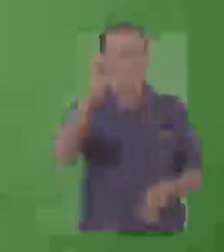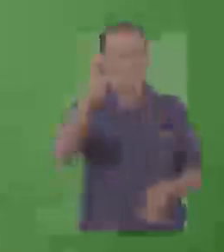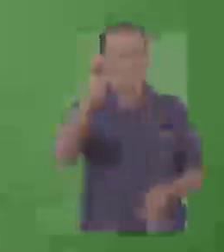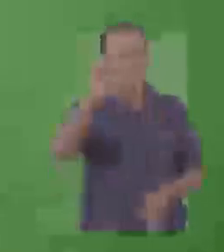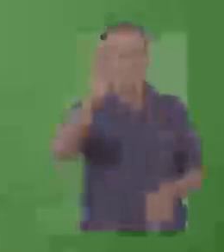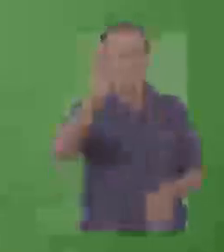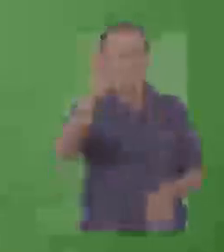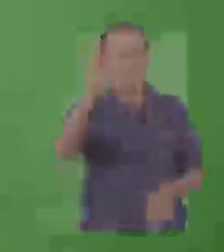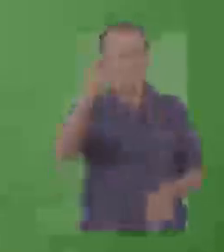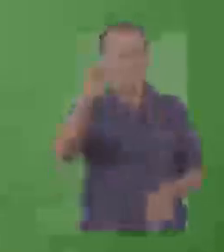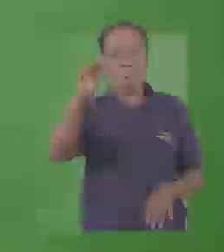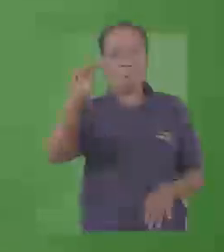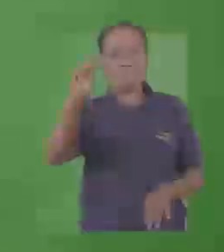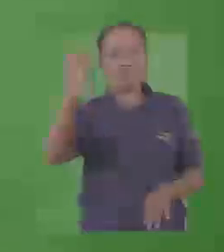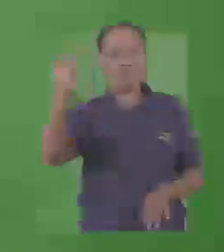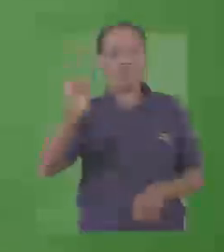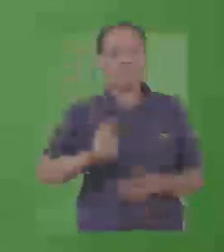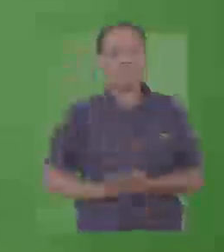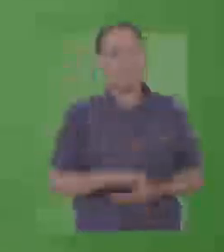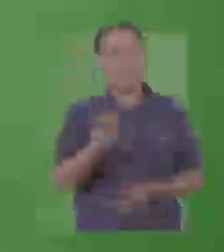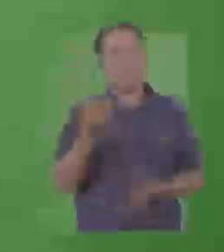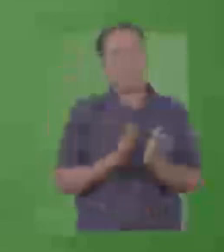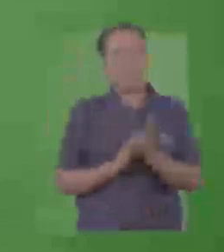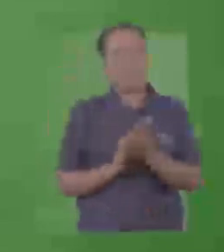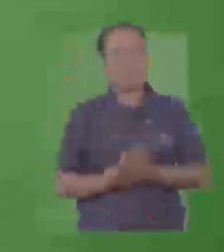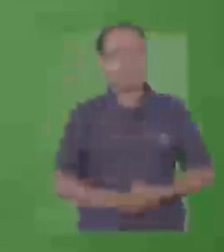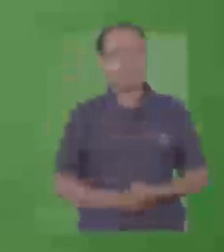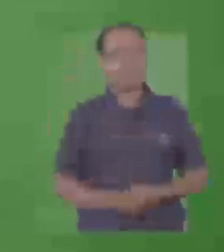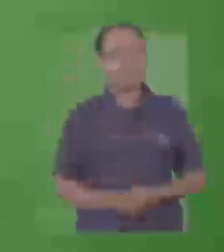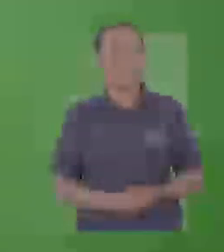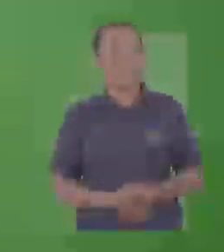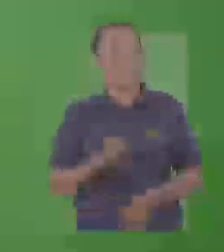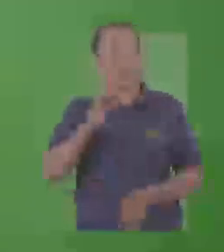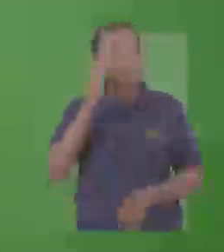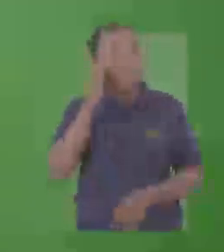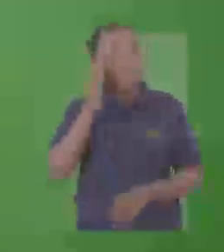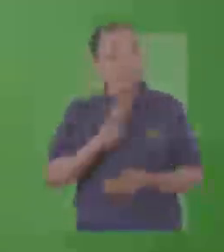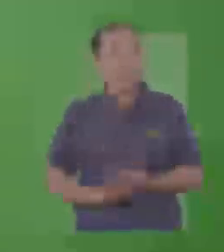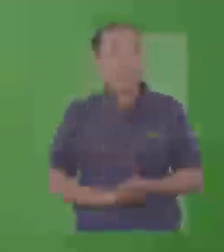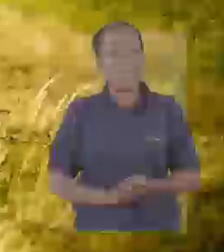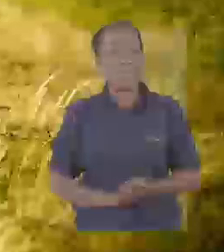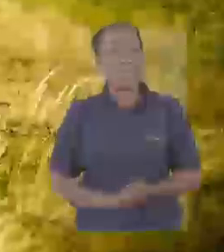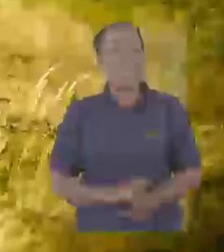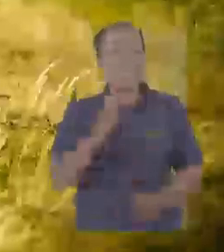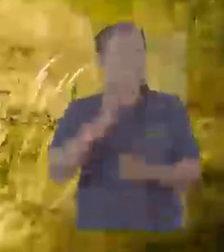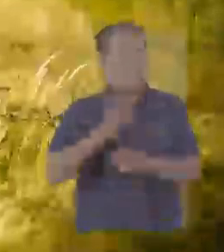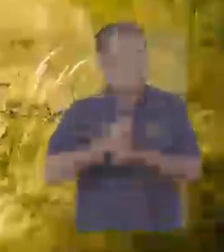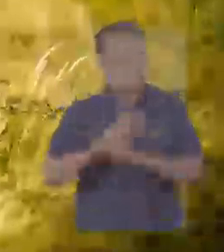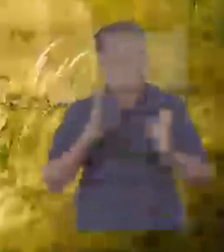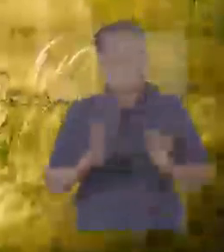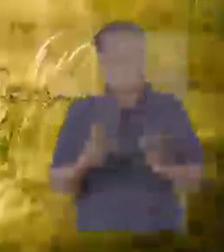et l'école polytechnique. En plus, c'est une main-d'œuvre dotée d'une tradition